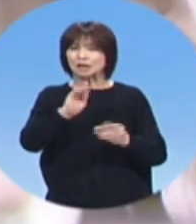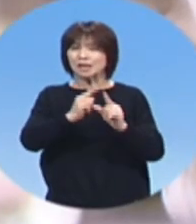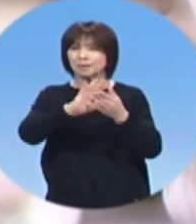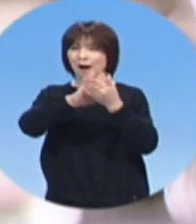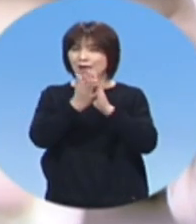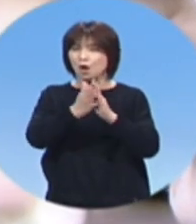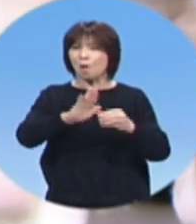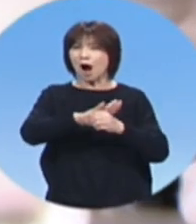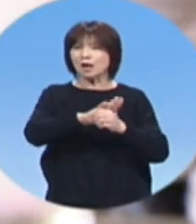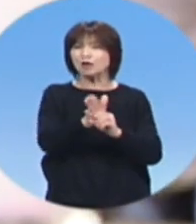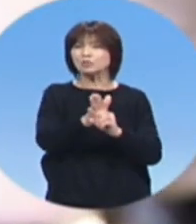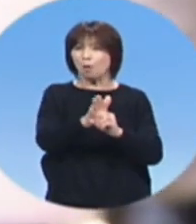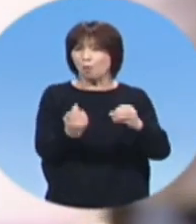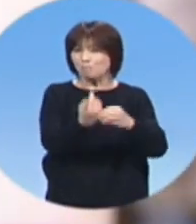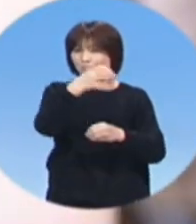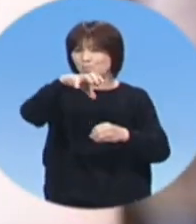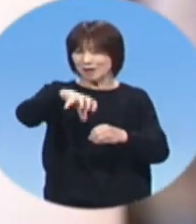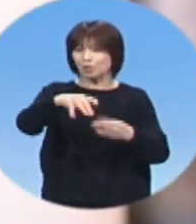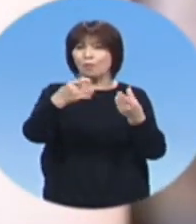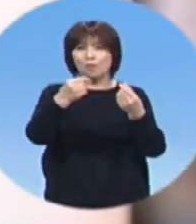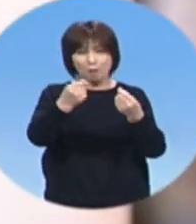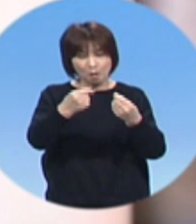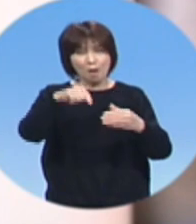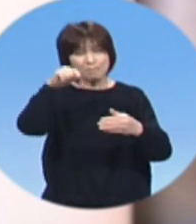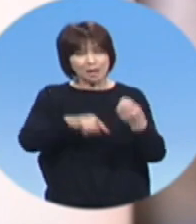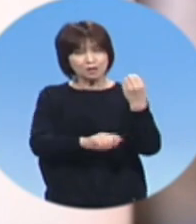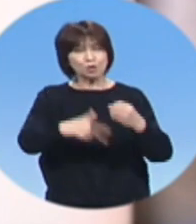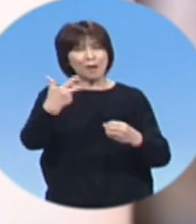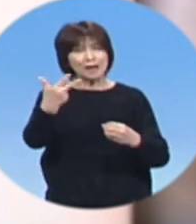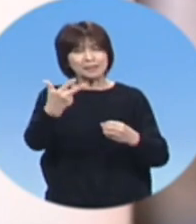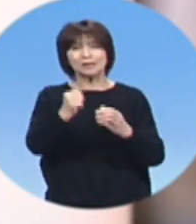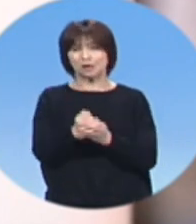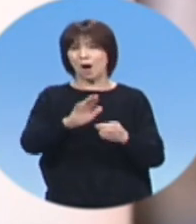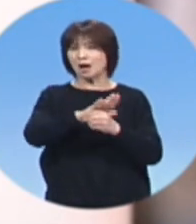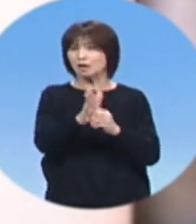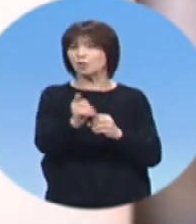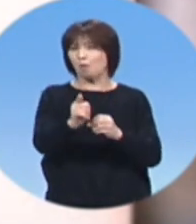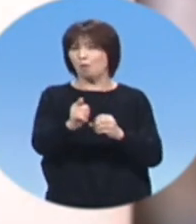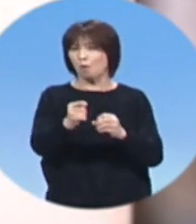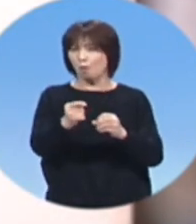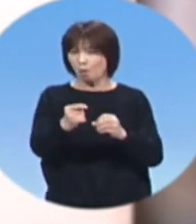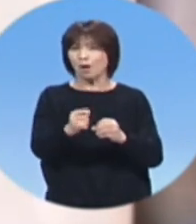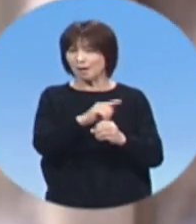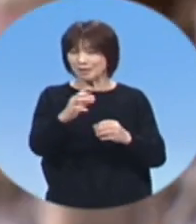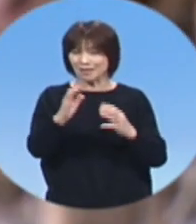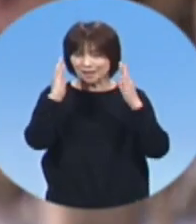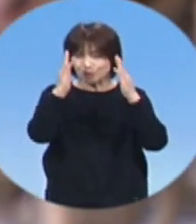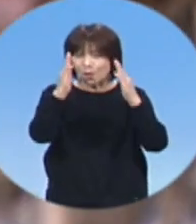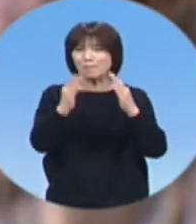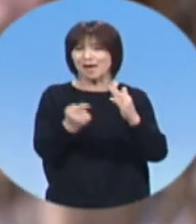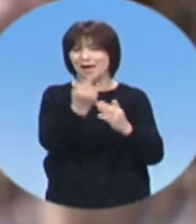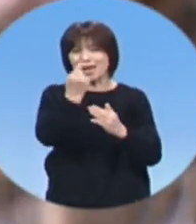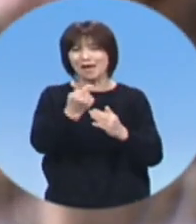は酪農の発祥の地でありまして、中でも袖ヶ浦市は酪農が結構盛んなんですよね。袖ヶ浦